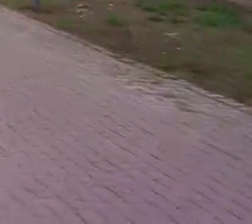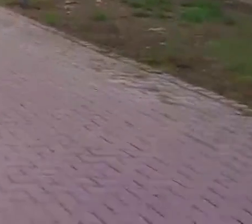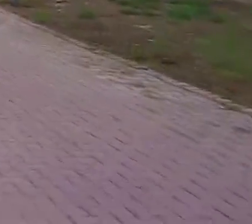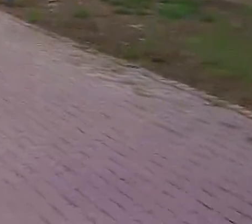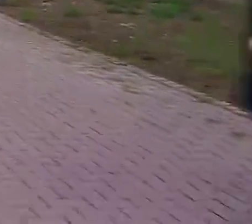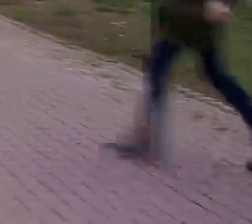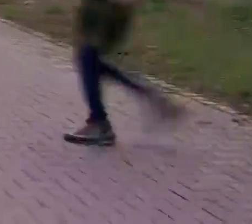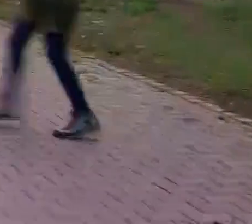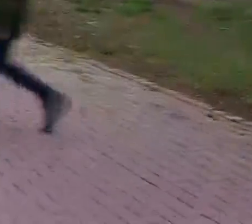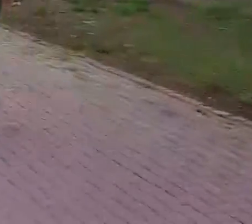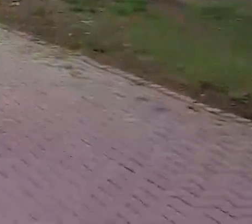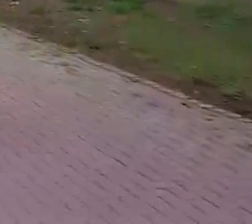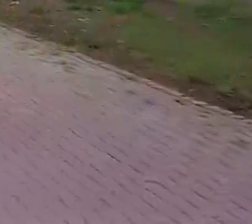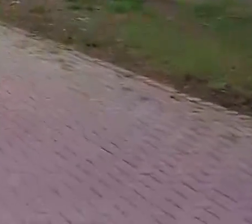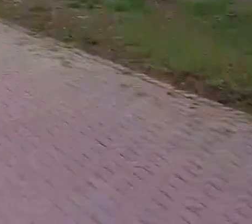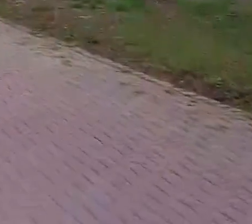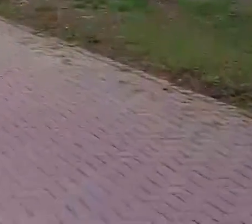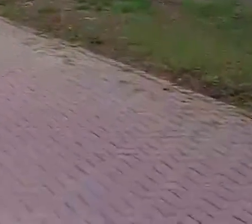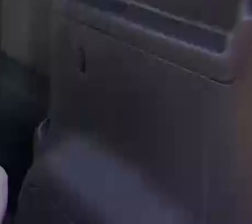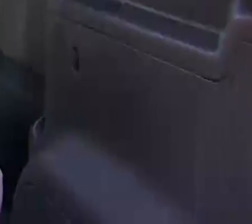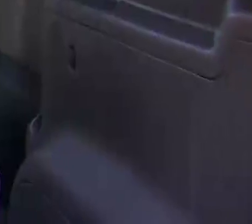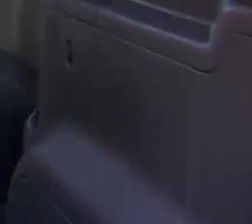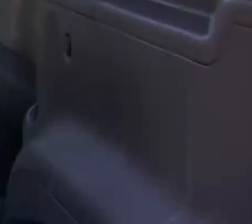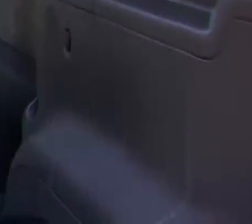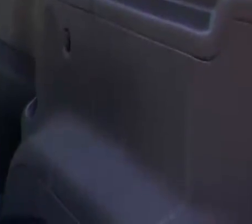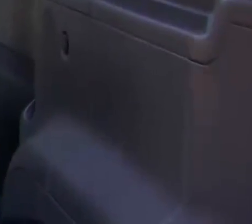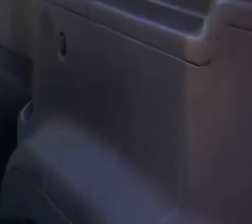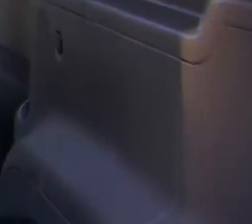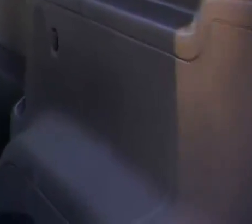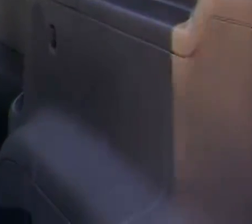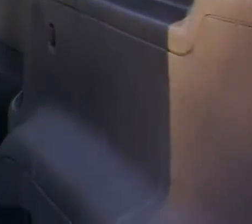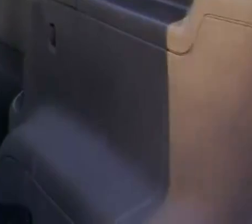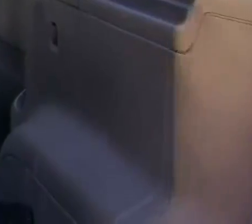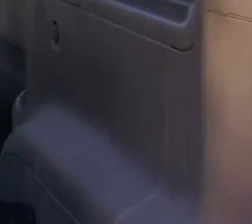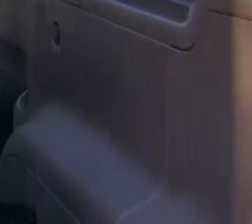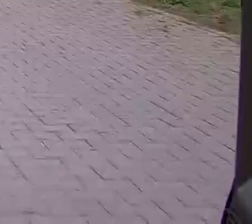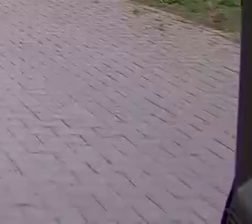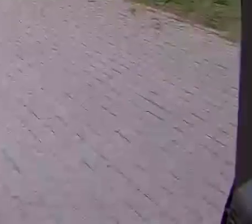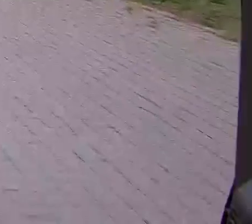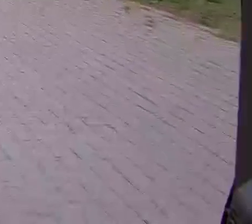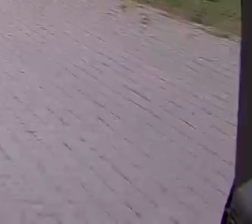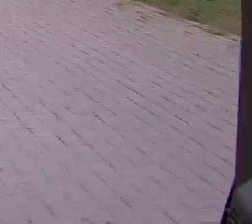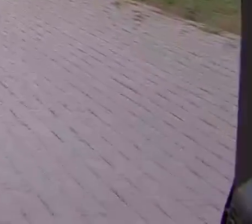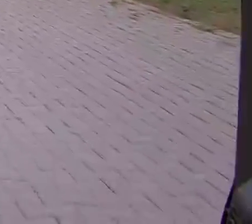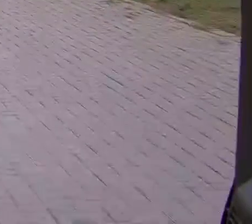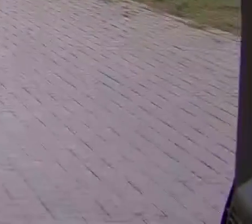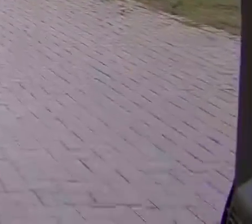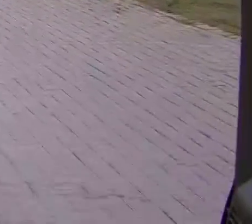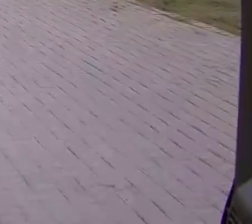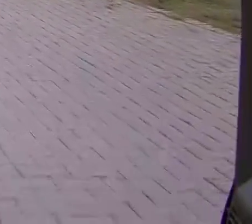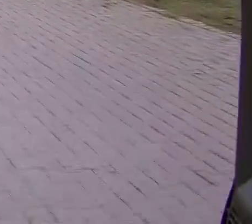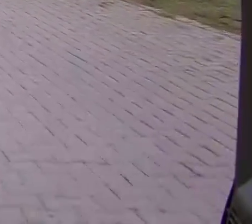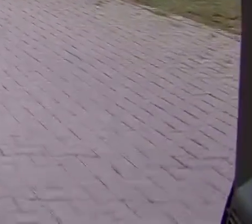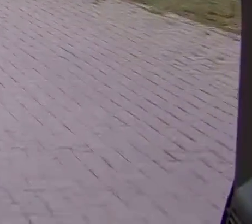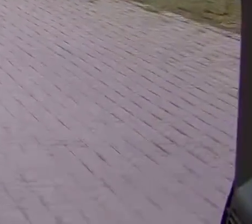Kenardan Biricik, Sarp ve Nurhan da geldiler. Biricik Kemal'in arka solunda, Nurhan Serpil'in arka sağında, Sarp en arkada, ikilinin